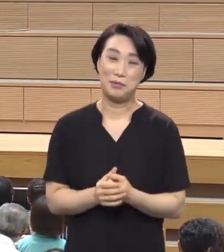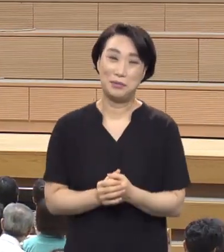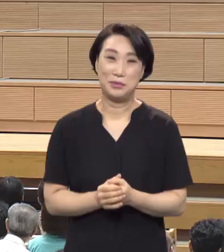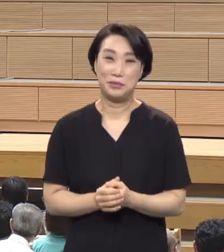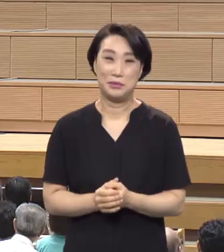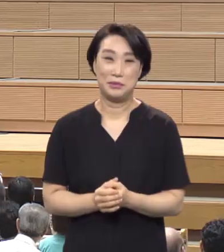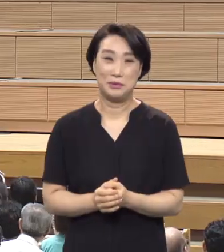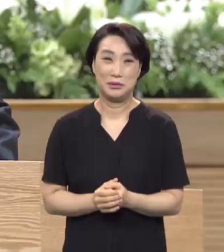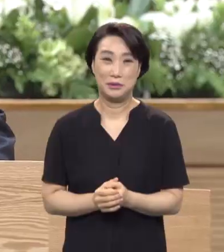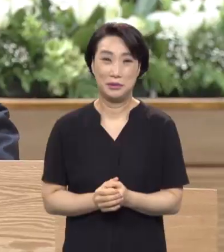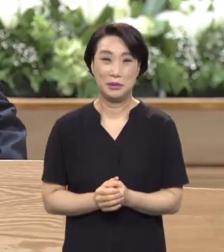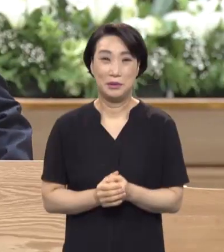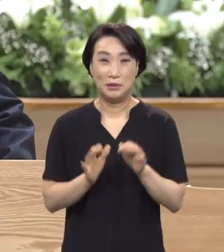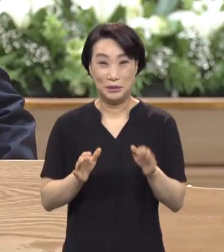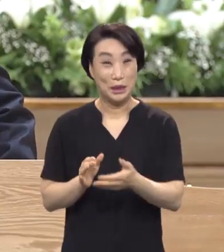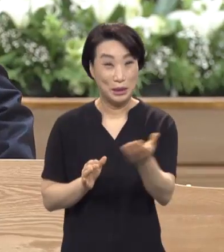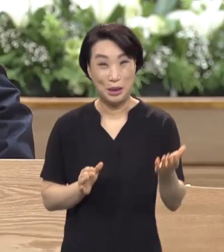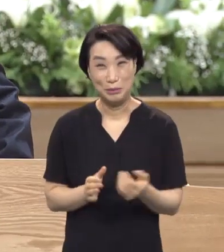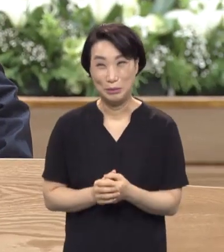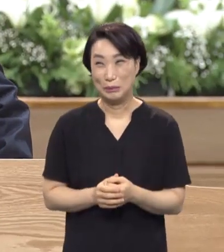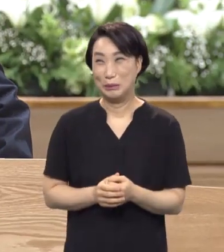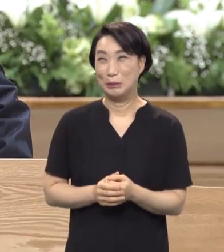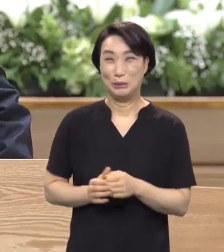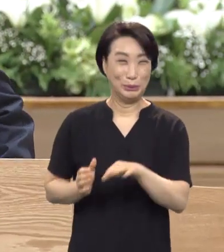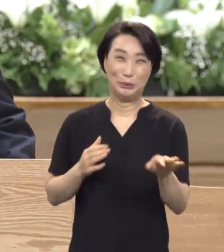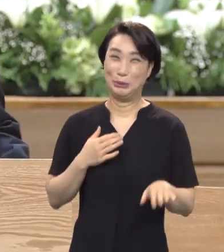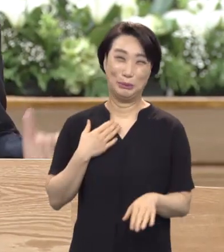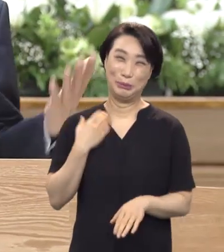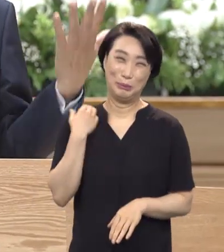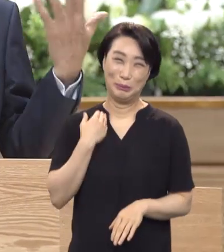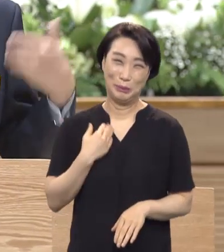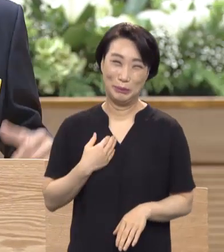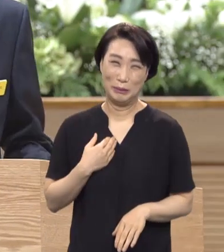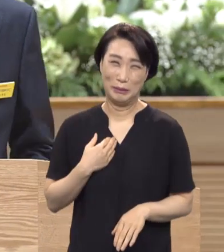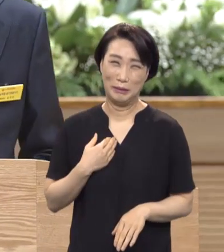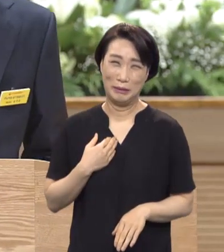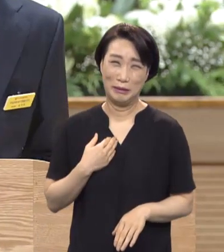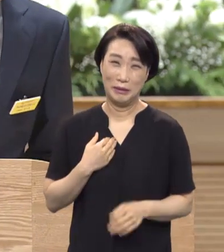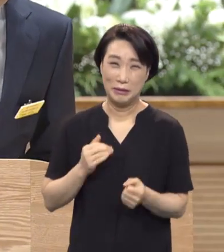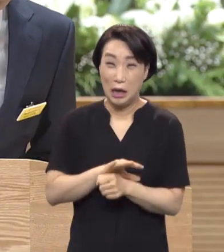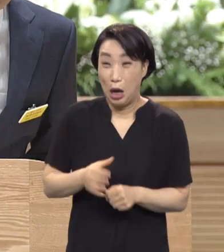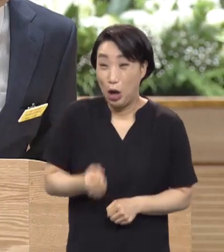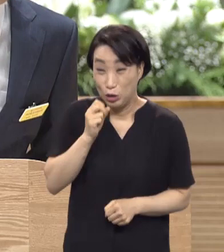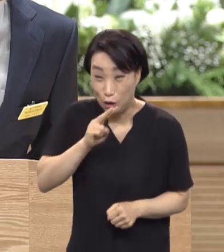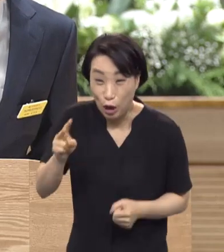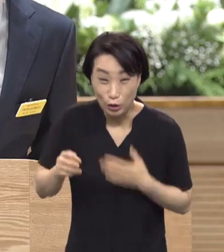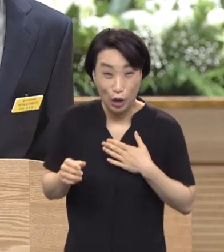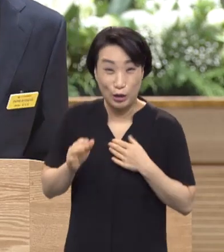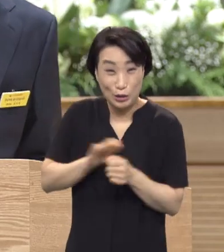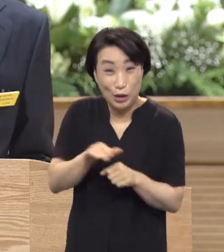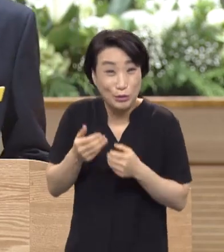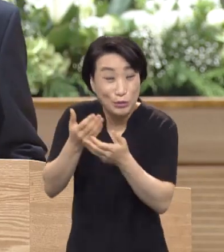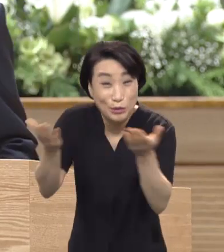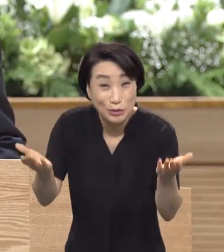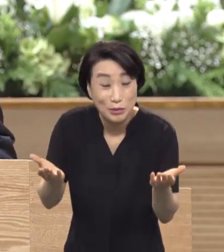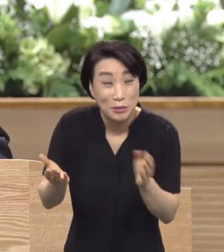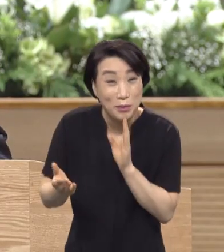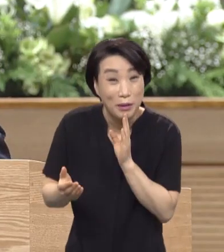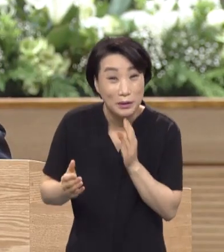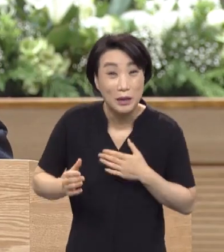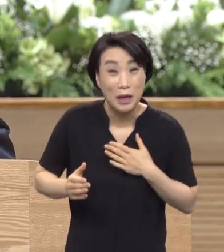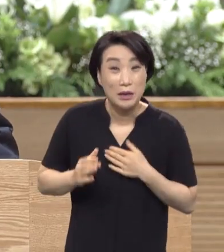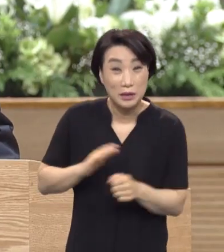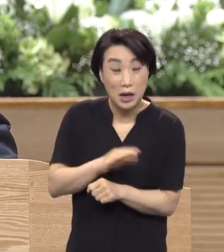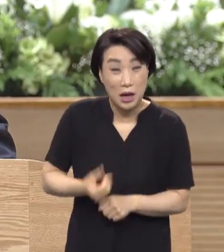했는데 어림도 없잖아요. 사랑이 있어야 하지. 사랑이